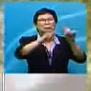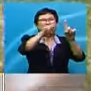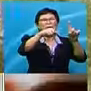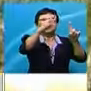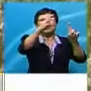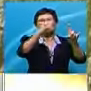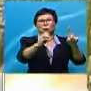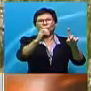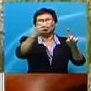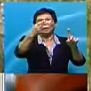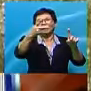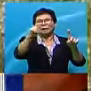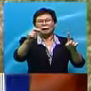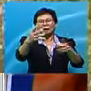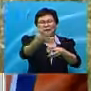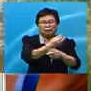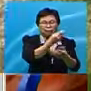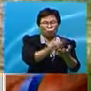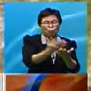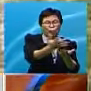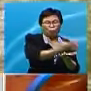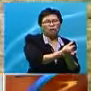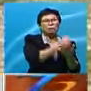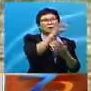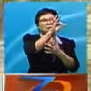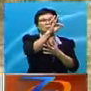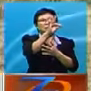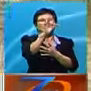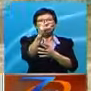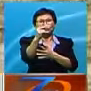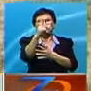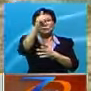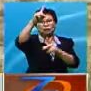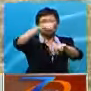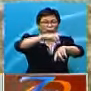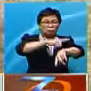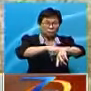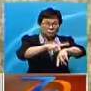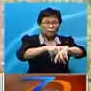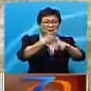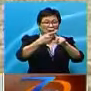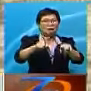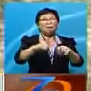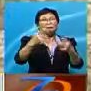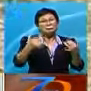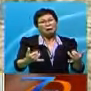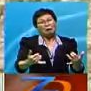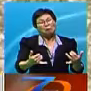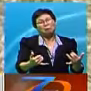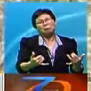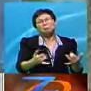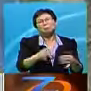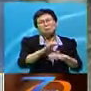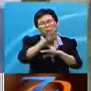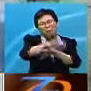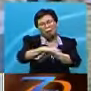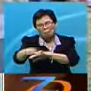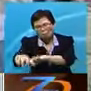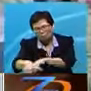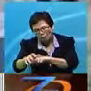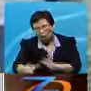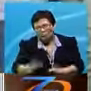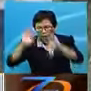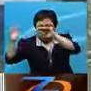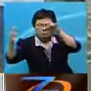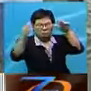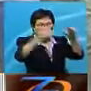1,060 ekar mampu menjana pendapatan sehingga RM9,000 setiap musim. Namun keadaan sebaliknya memaksa pesawah beralih